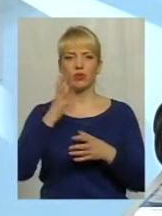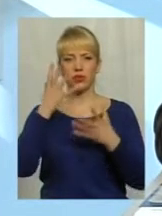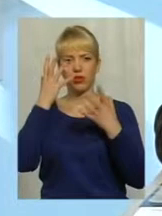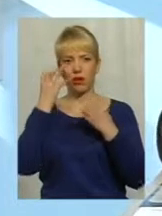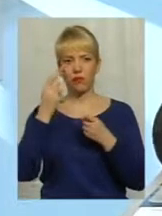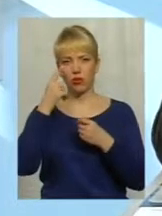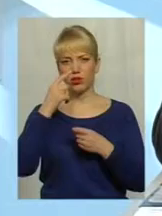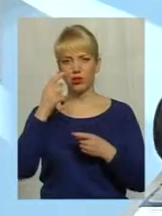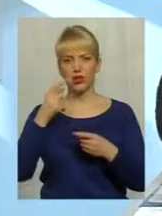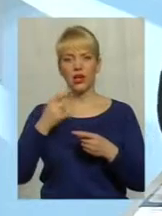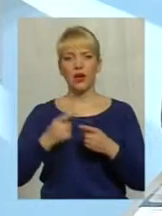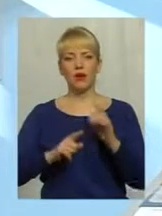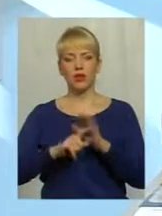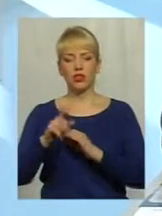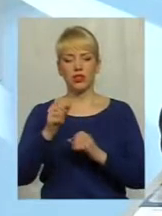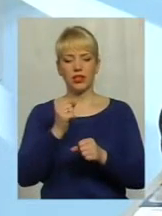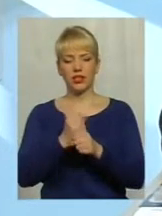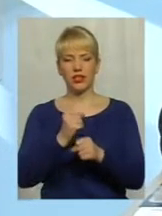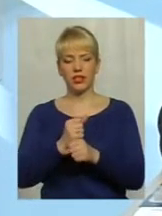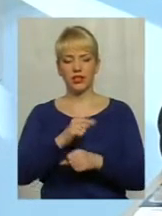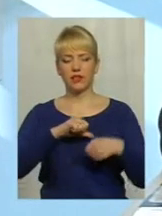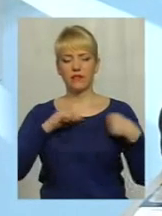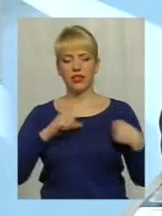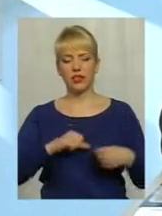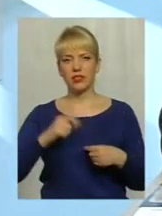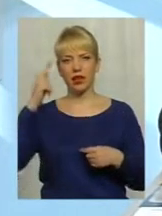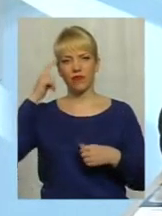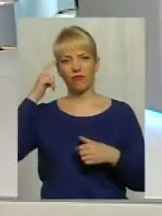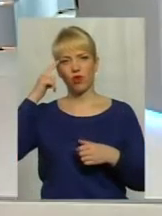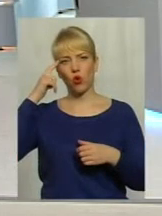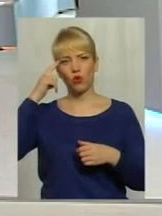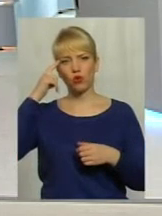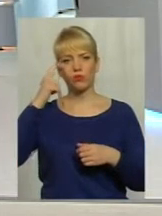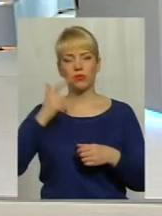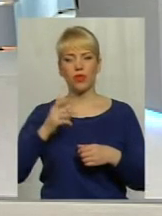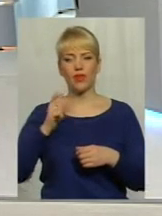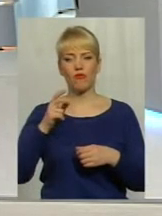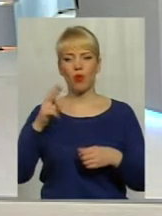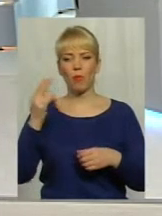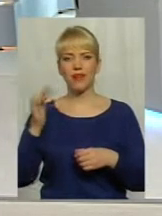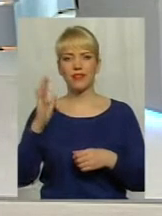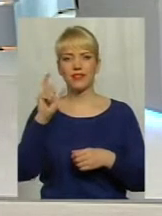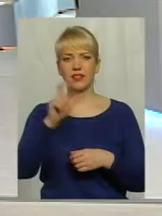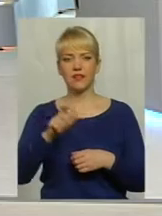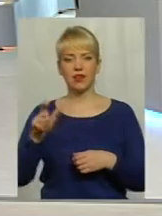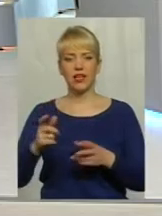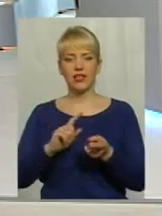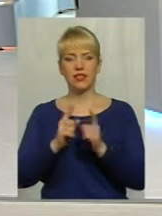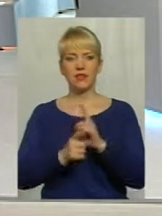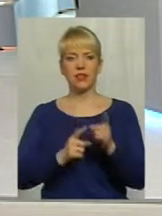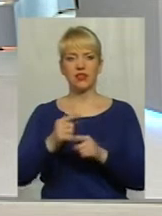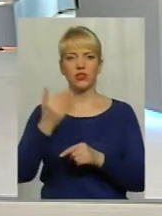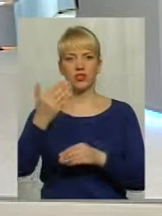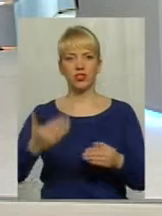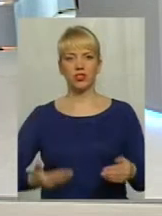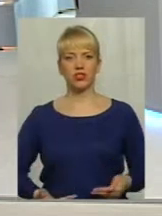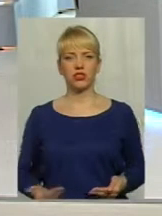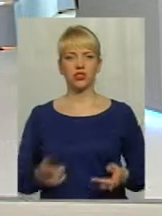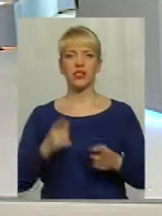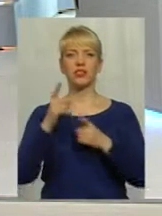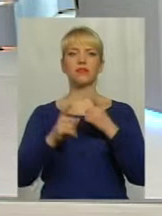діяти в серцях, в розумі європейців, змінилося їхнє життя, змінилося цілий,